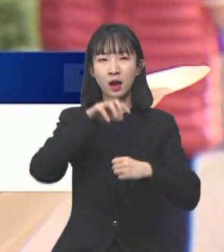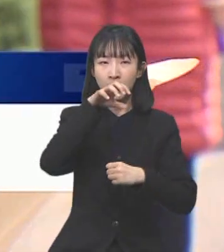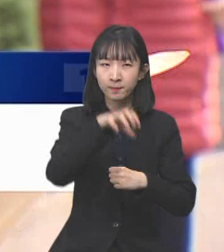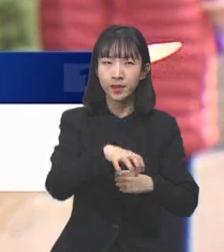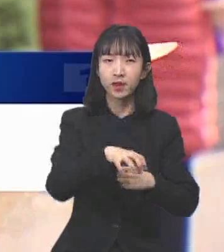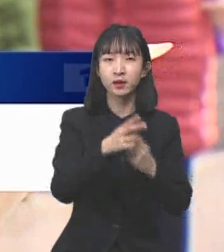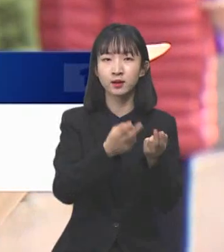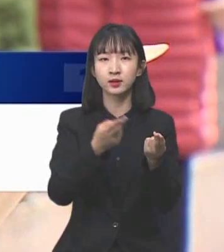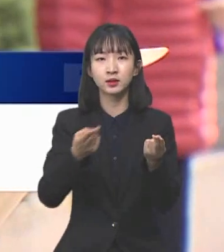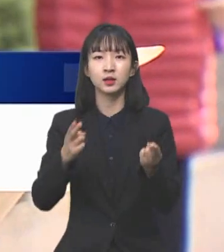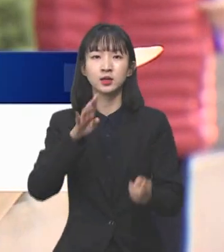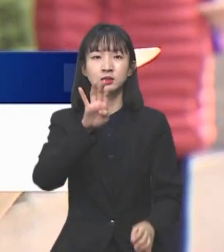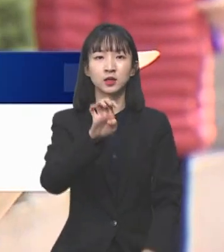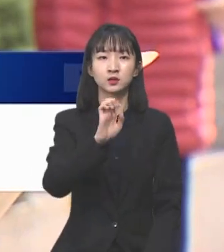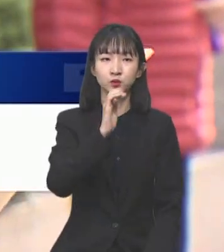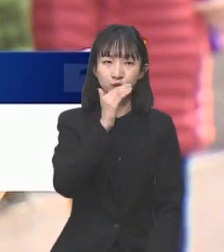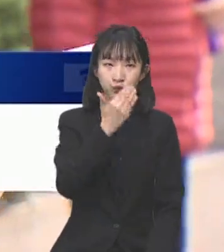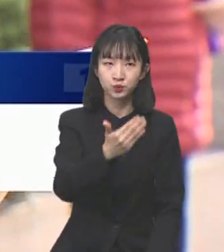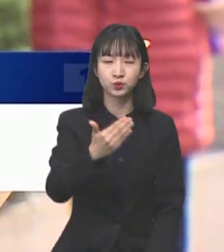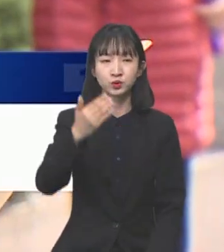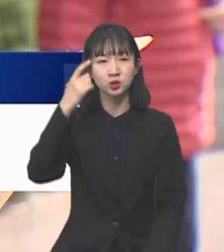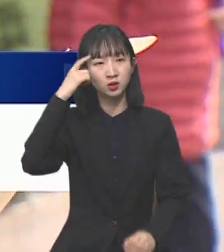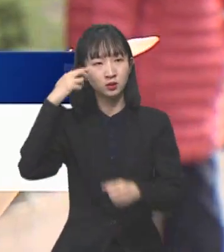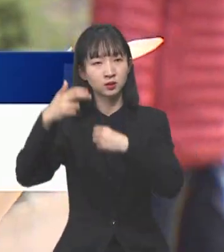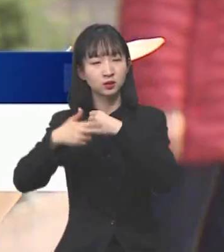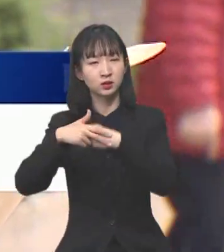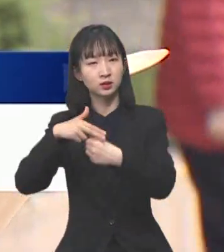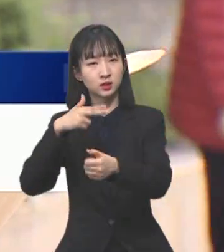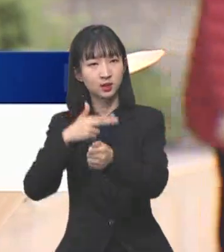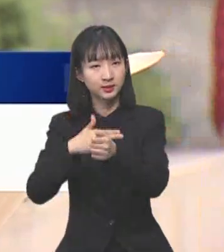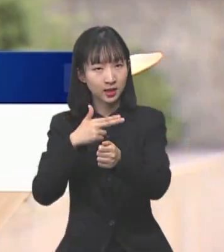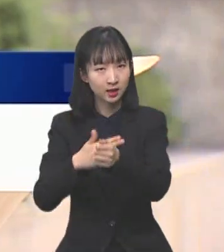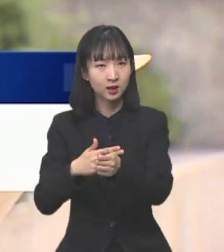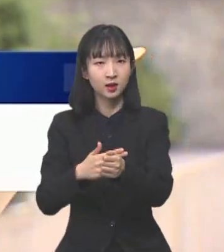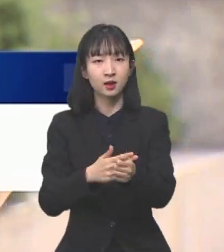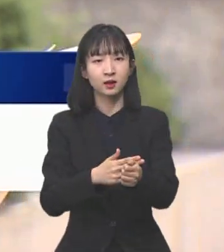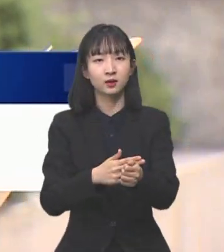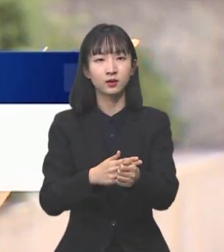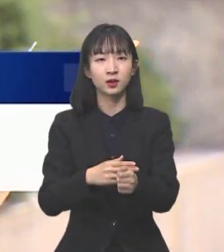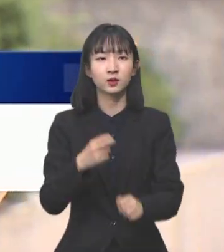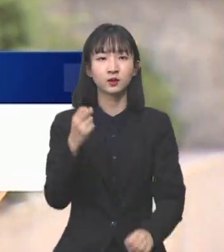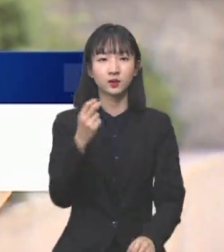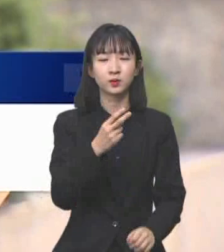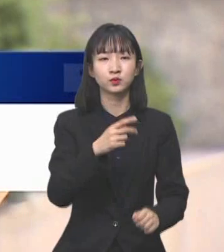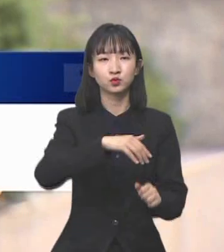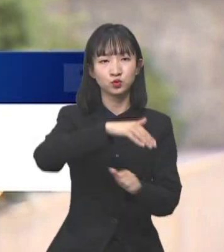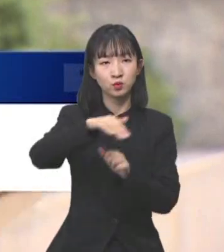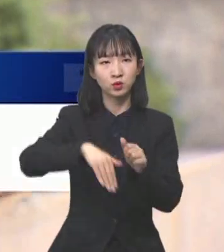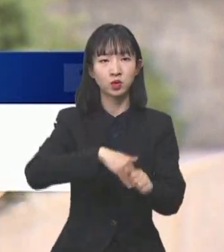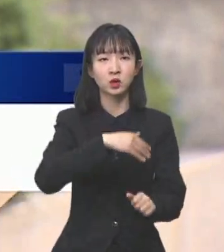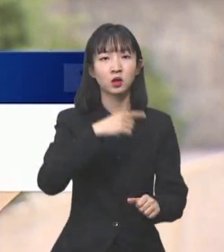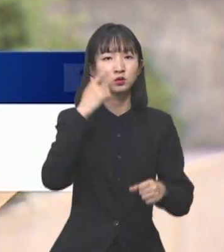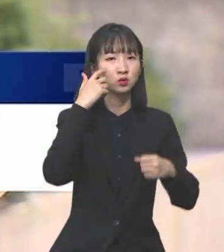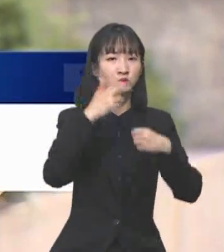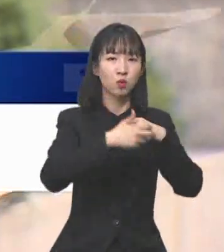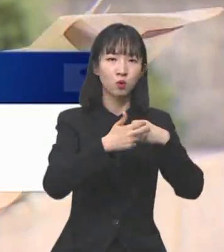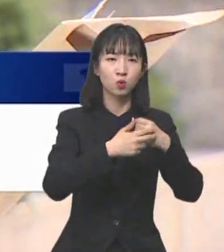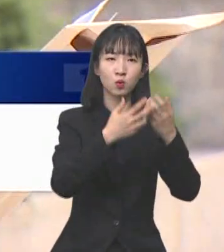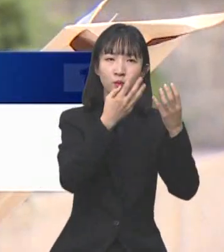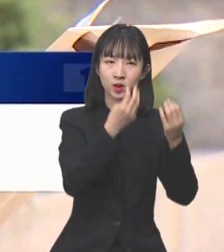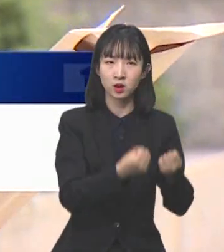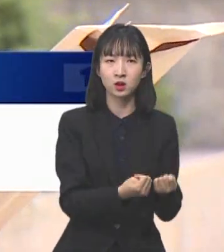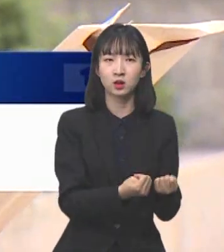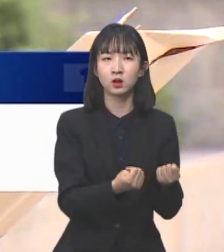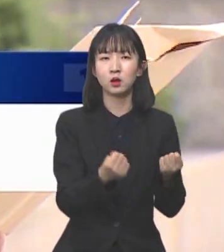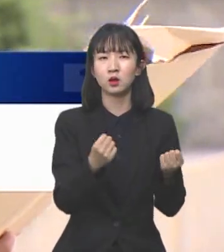q 마의 장식 마카우 아가 지역의 179 명 상 퓨마의 정신병 하니 자리잡고 있습니다